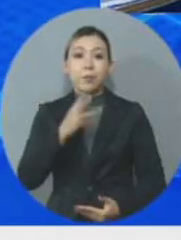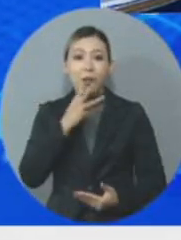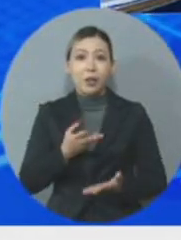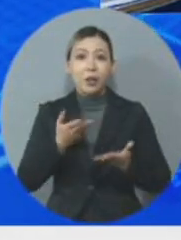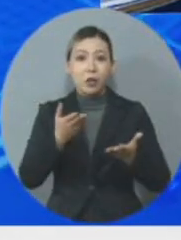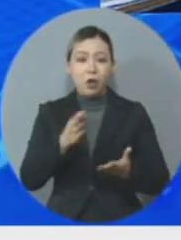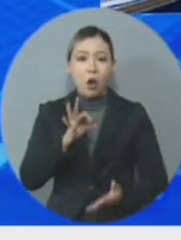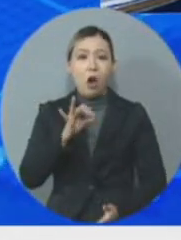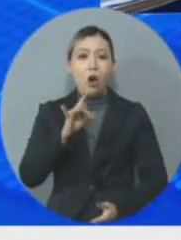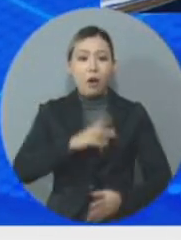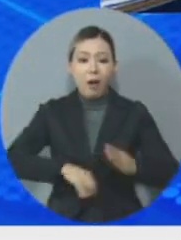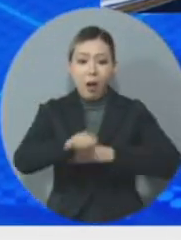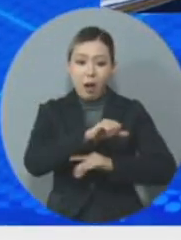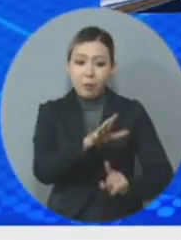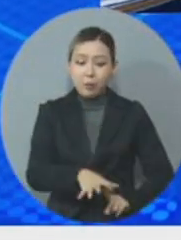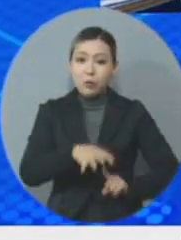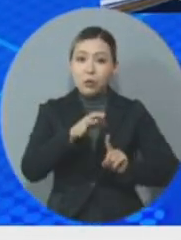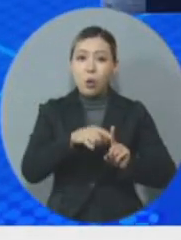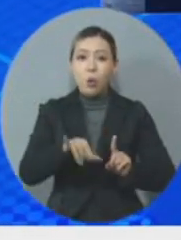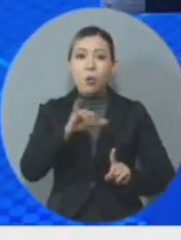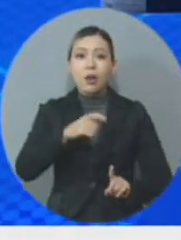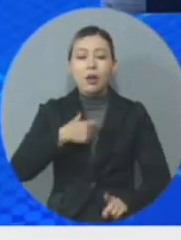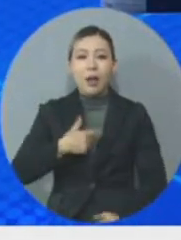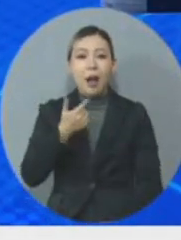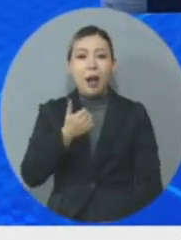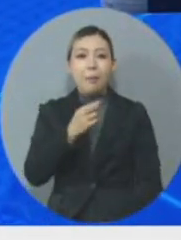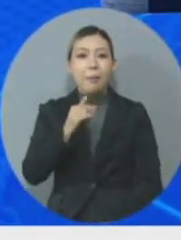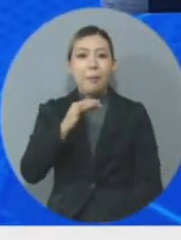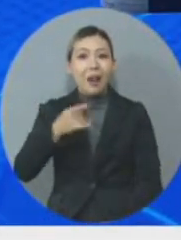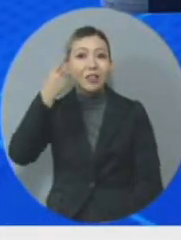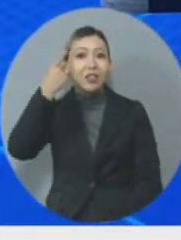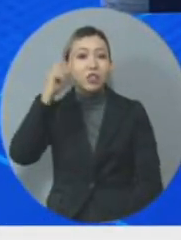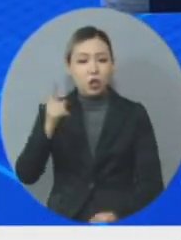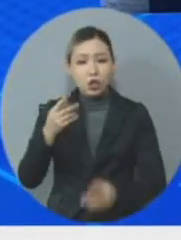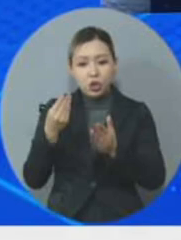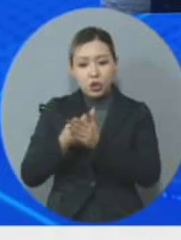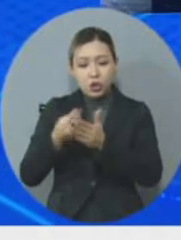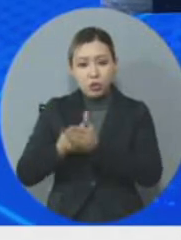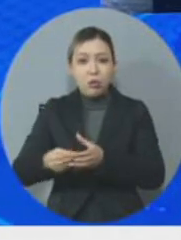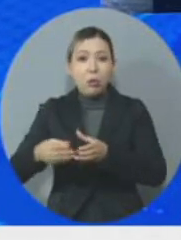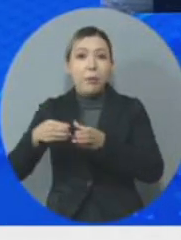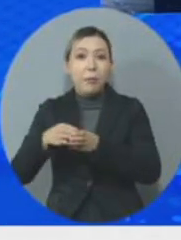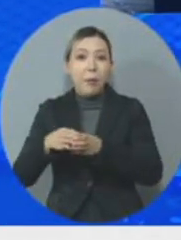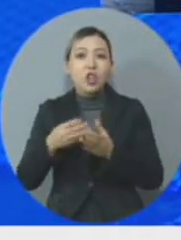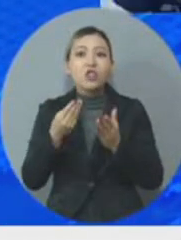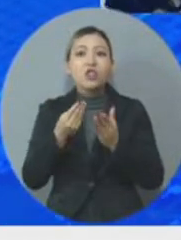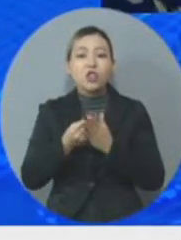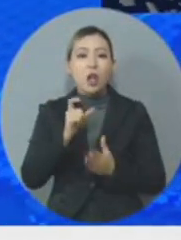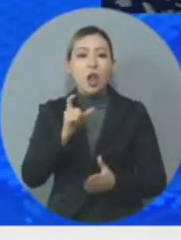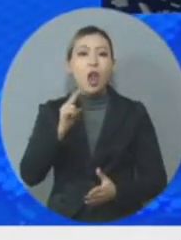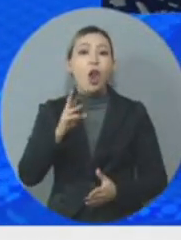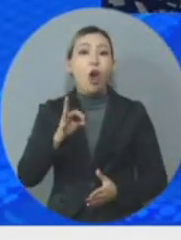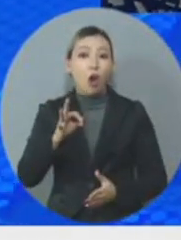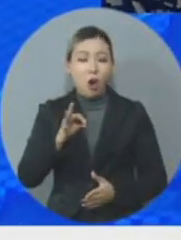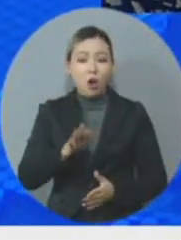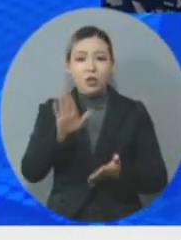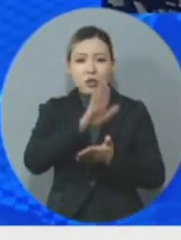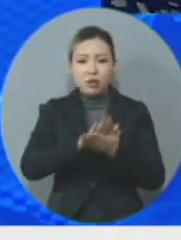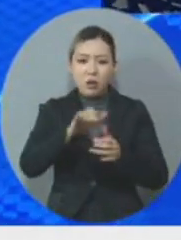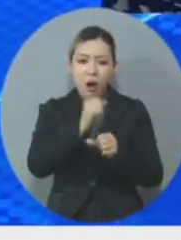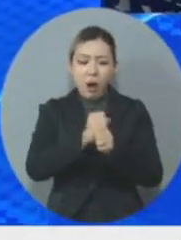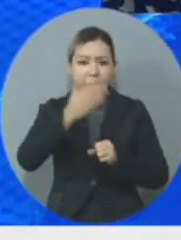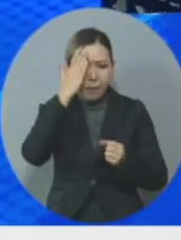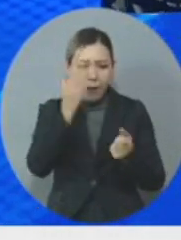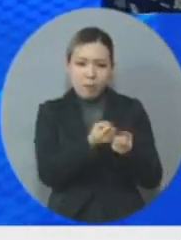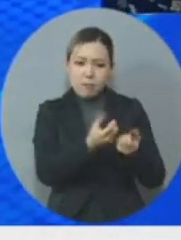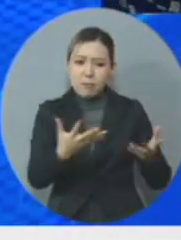байгаагийн Орхон аймгаас сонгогдсон улсын хурлын гишүүн Ганбаатарын санаачилсан жишг бага жишг эко бага төслийн хүрээнд шинэ ажлын байрыг нэмэгдүүлэх зорилгоор жижиг